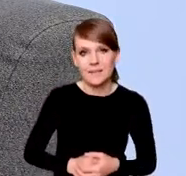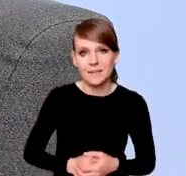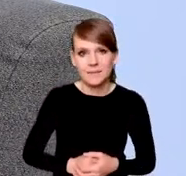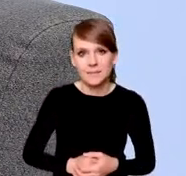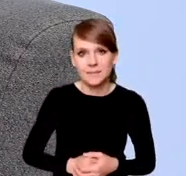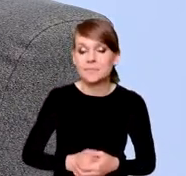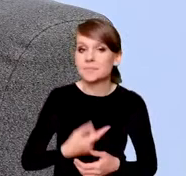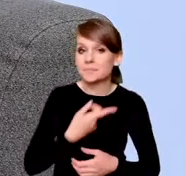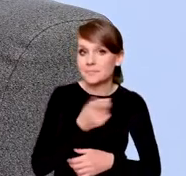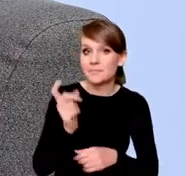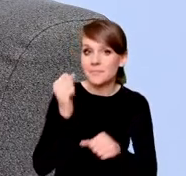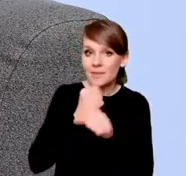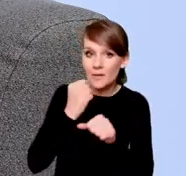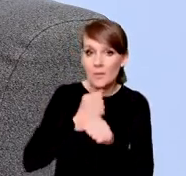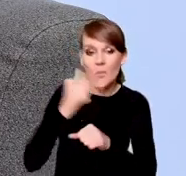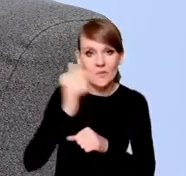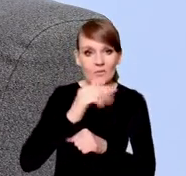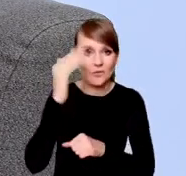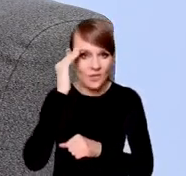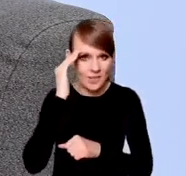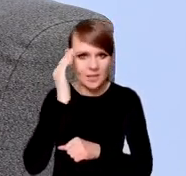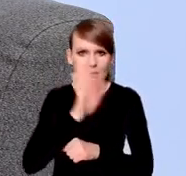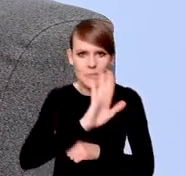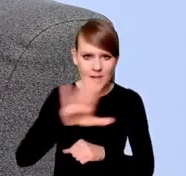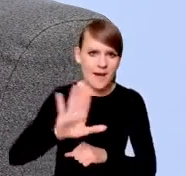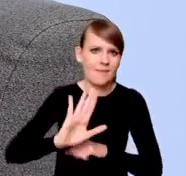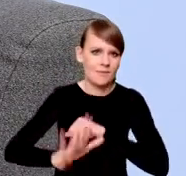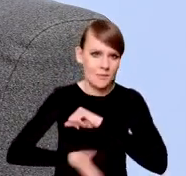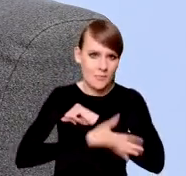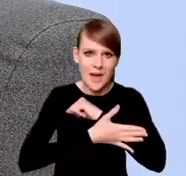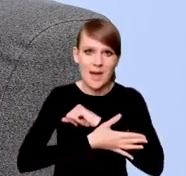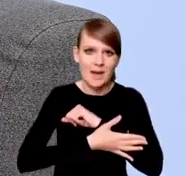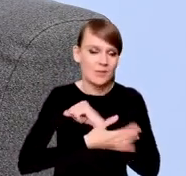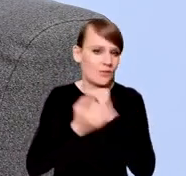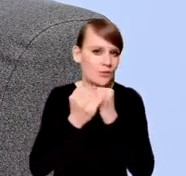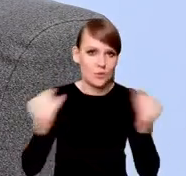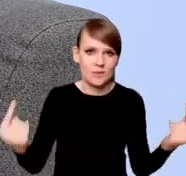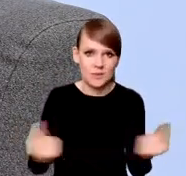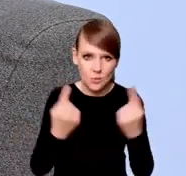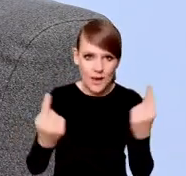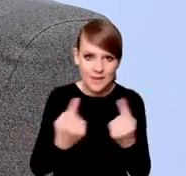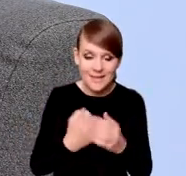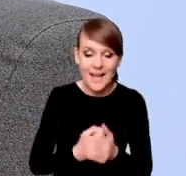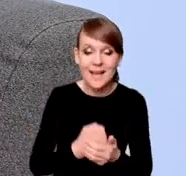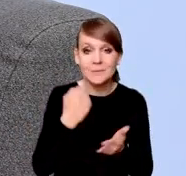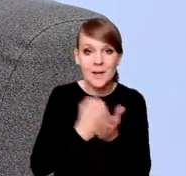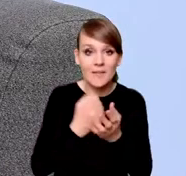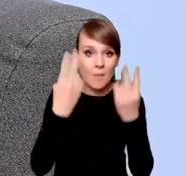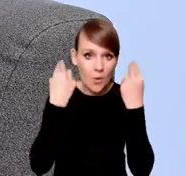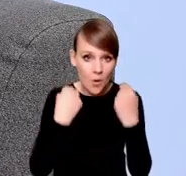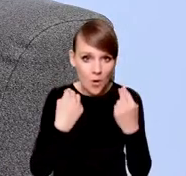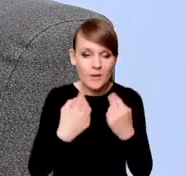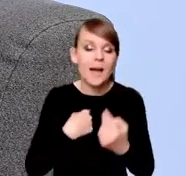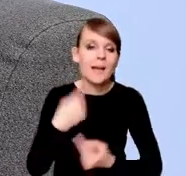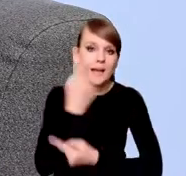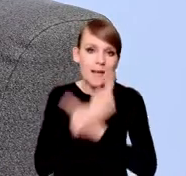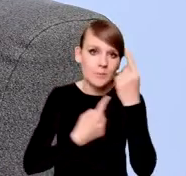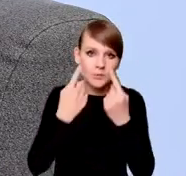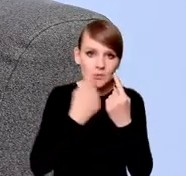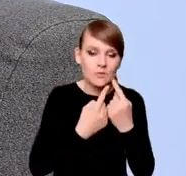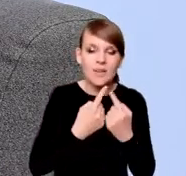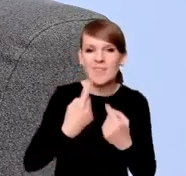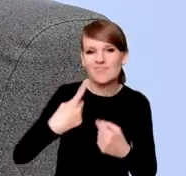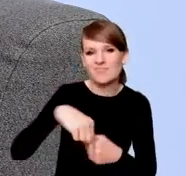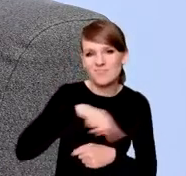Pracownicy powinni wiedzieć, że mają to wsparcie w każdej sytuacji. Co do pokory, no to uważam, że wszystkim nam brak